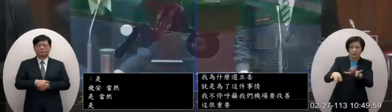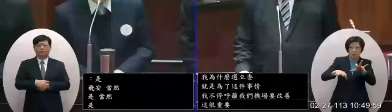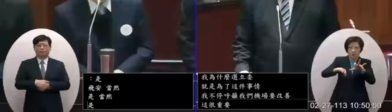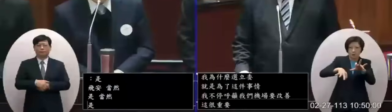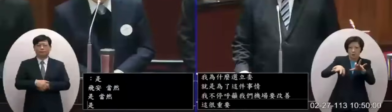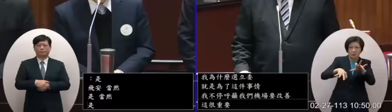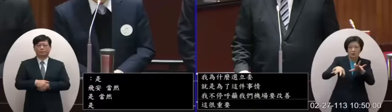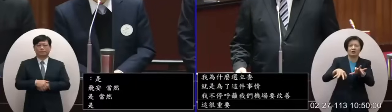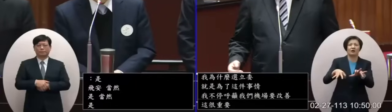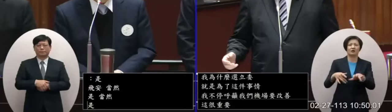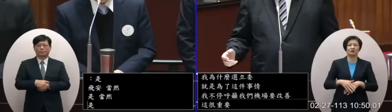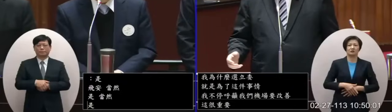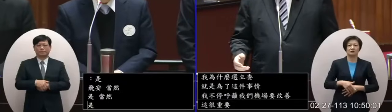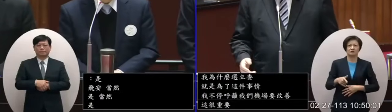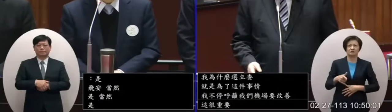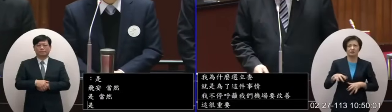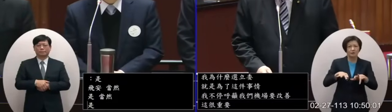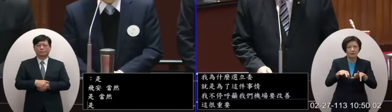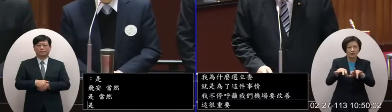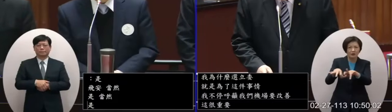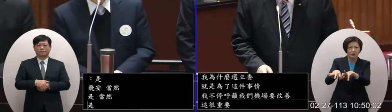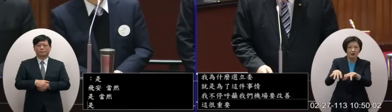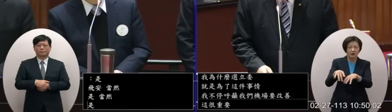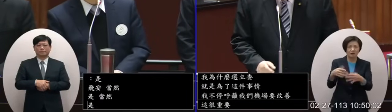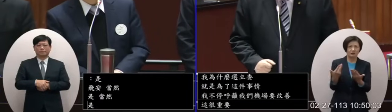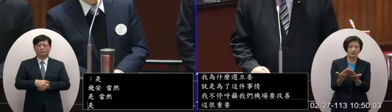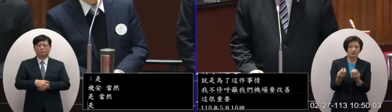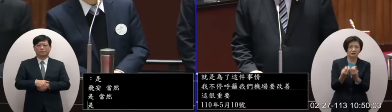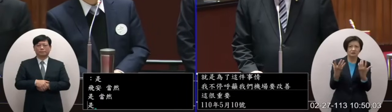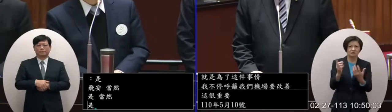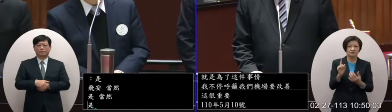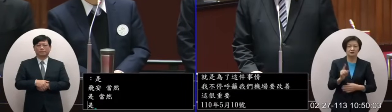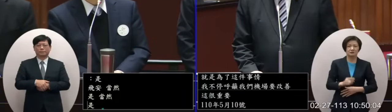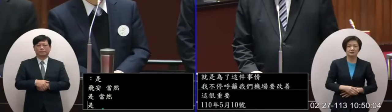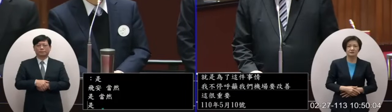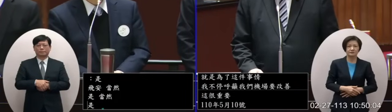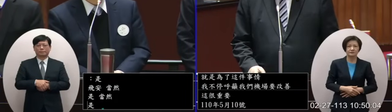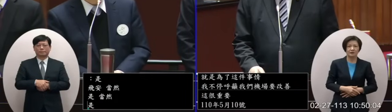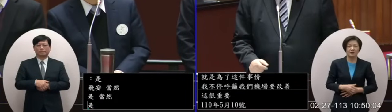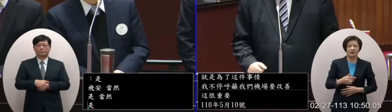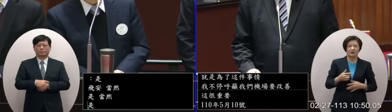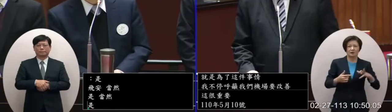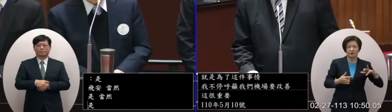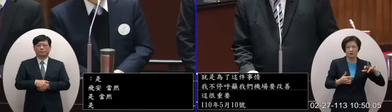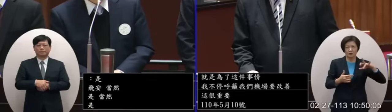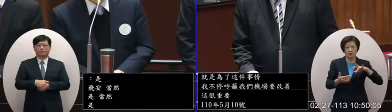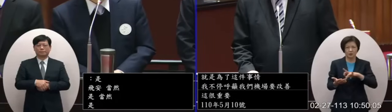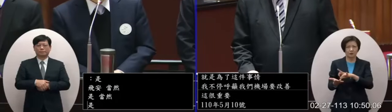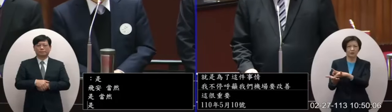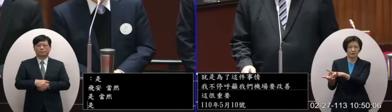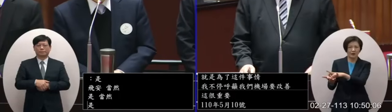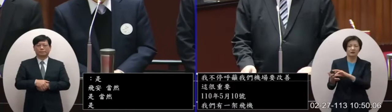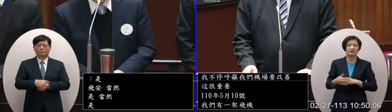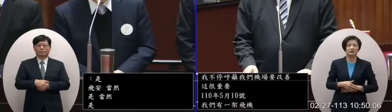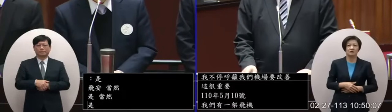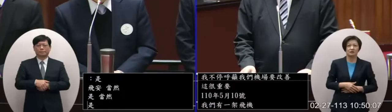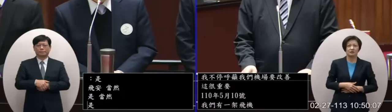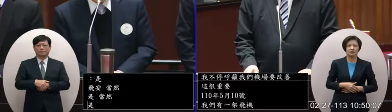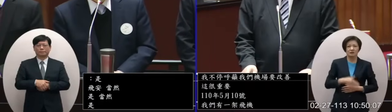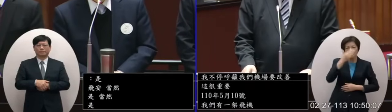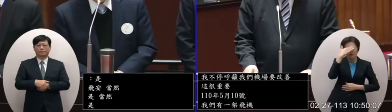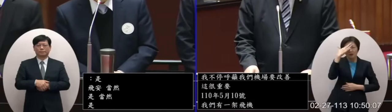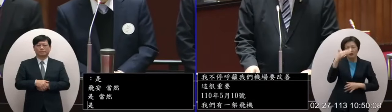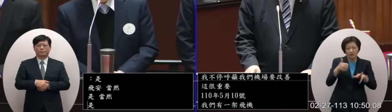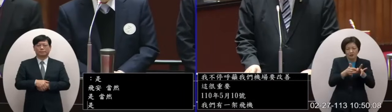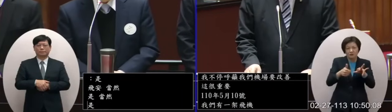端，啊，洞山跑到头端以后，那么降落，机长爆胎，所幸人员